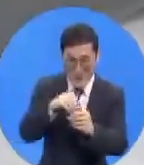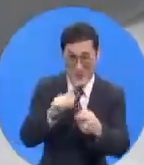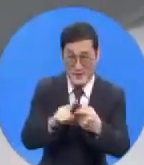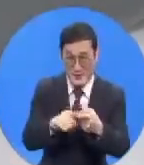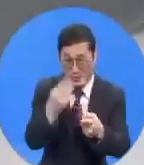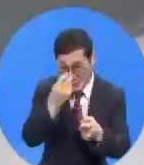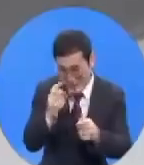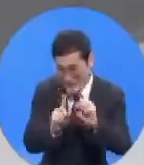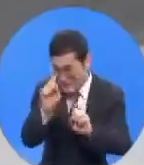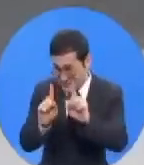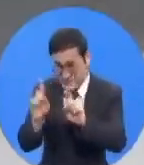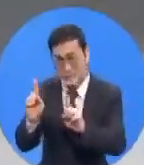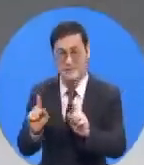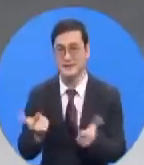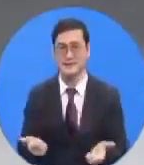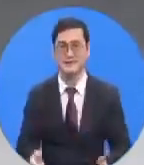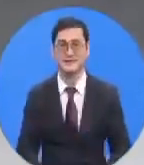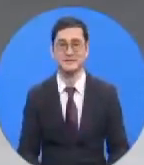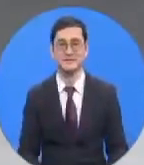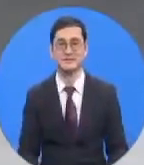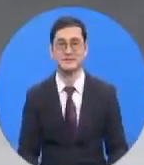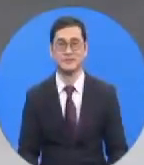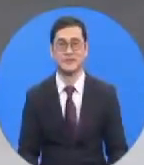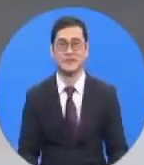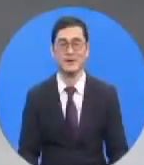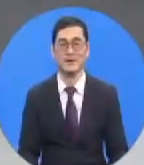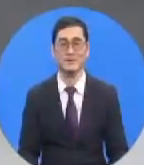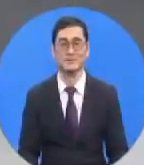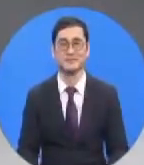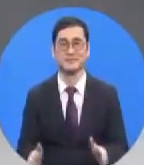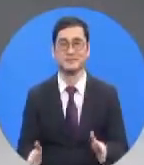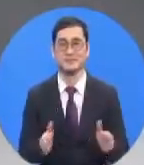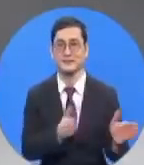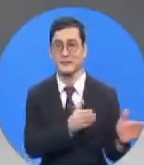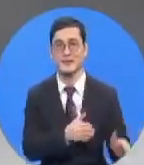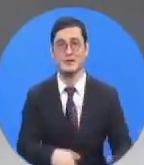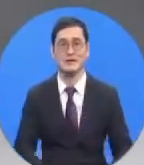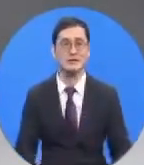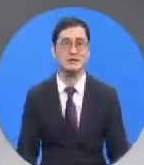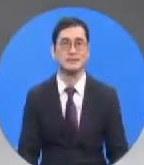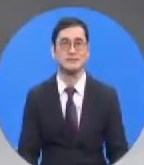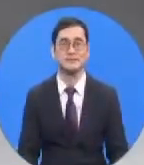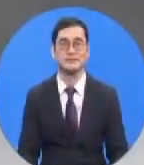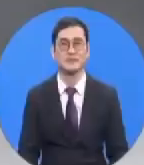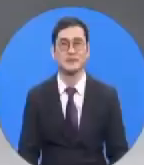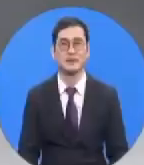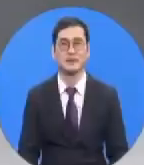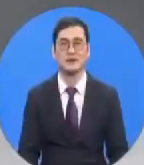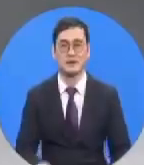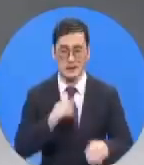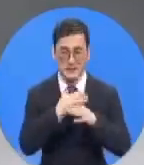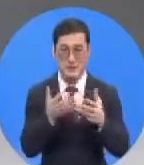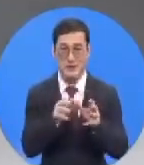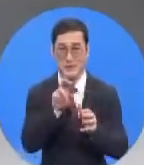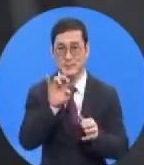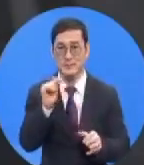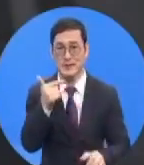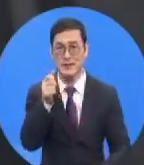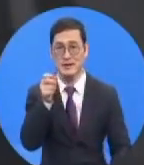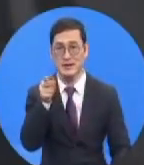자, 계속해서 이야기를 나눠가겠습니다. 지금 광주 지역구 두고 있는 청와대 비서관 출신이죠. 민영배 더불어민주당